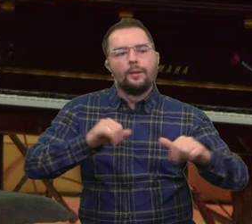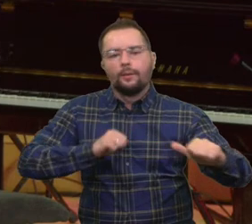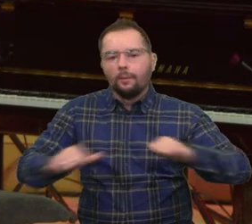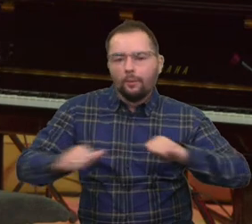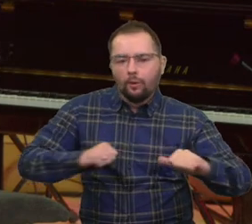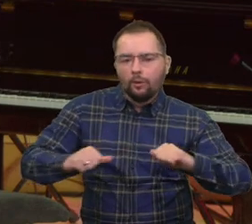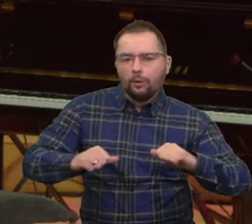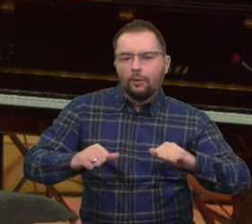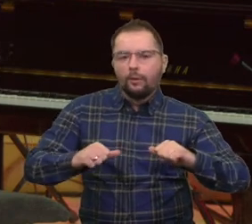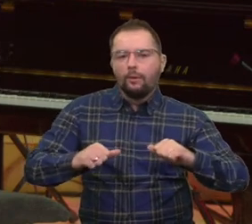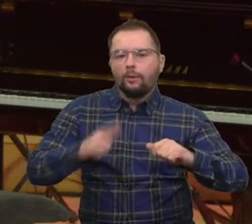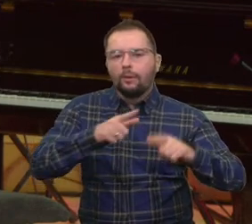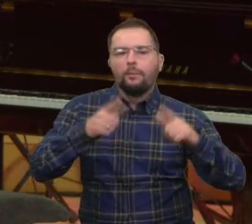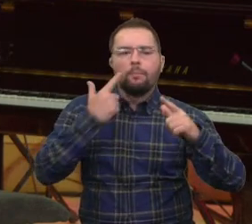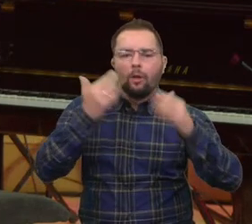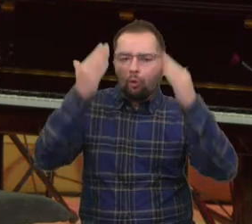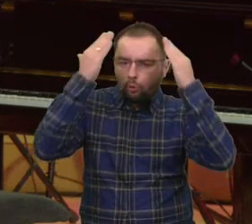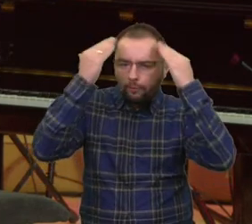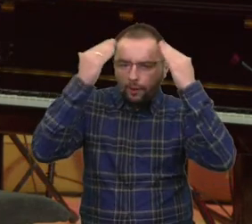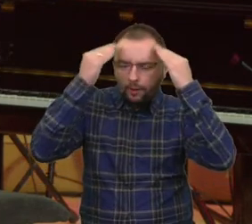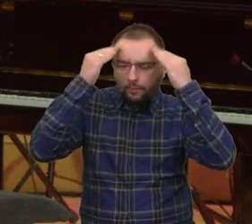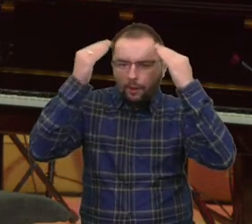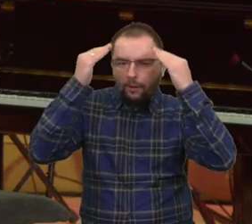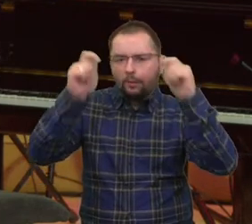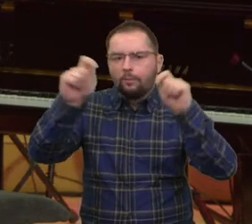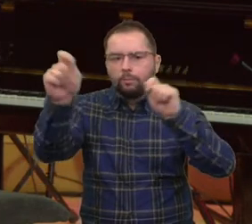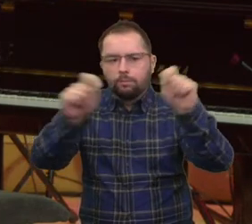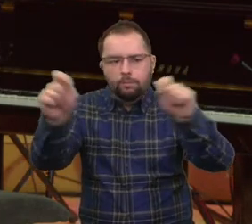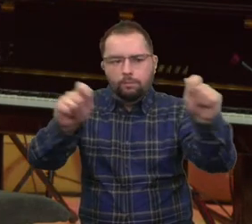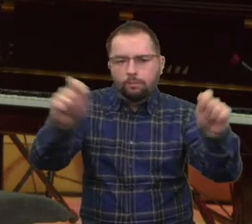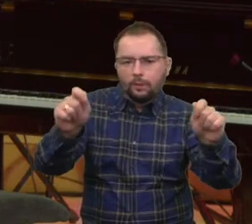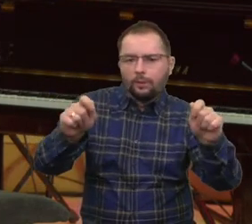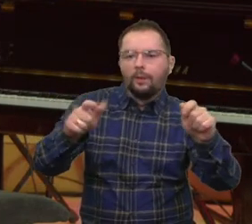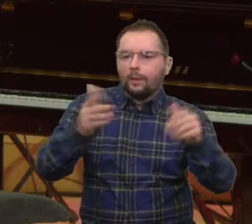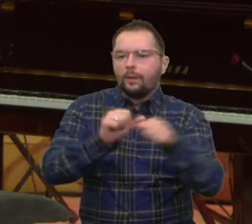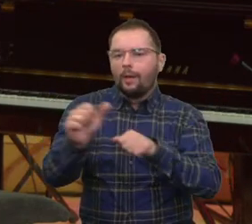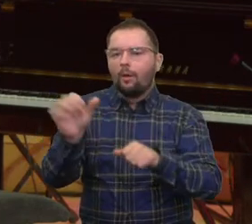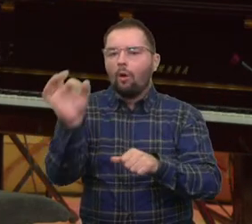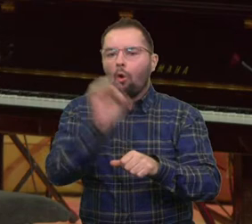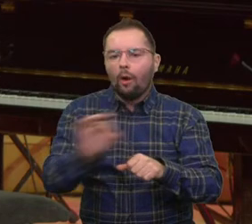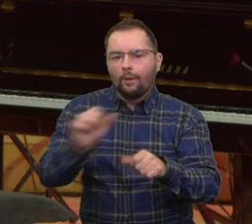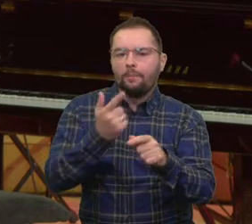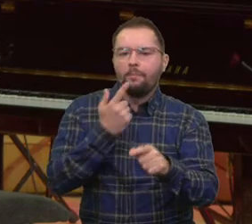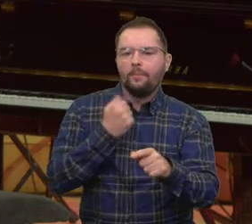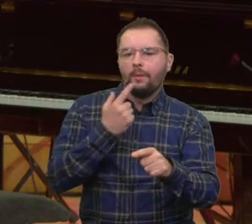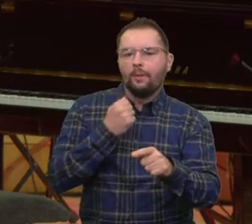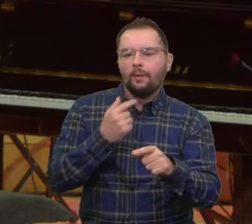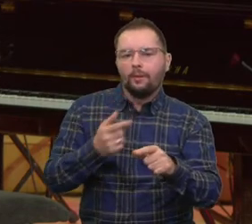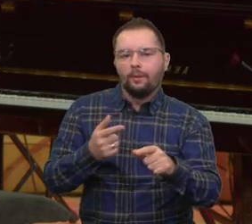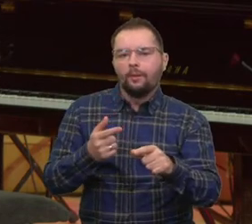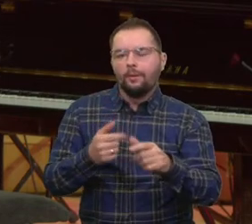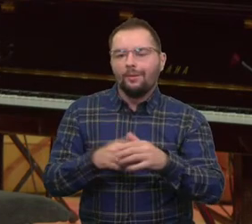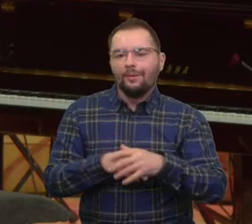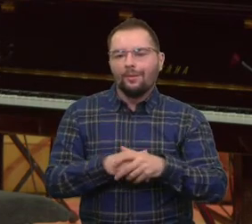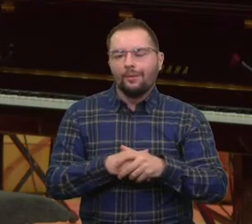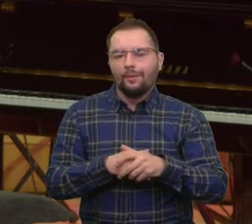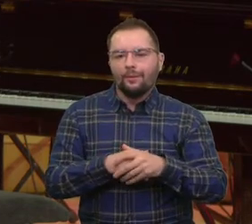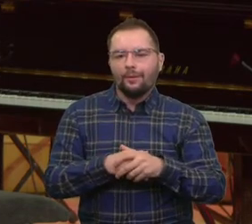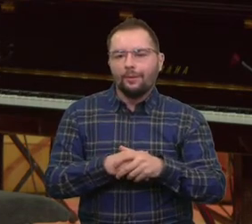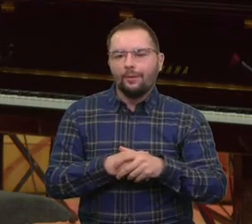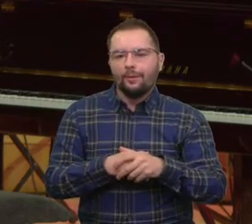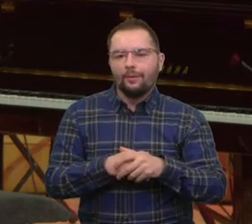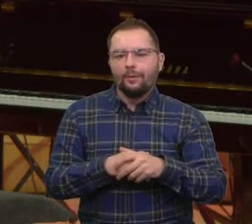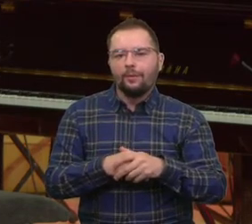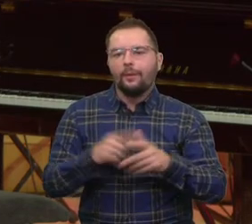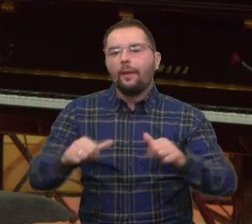samorządy, to warto uświadamiać wszystkim, wielokroć mamy okazję, to my sami.